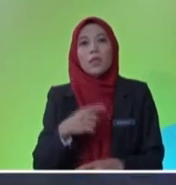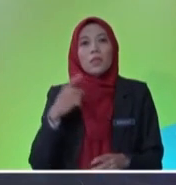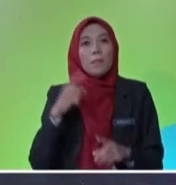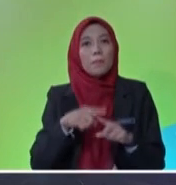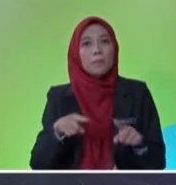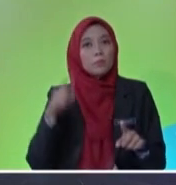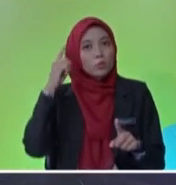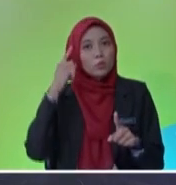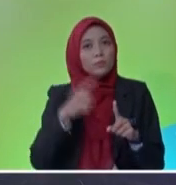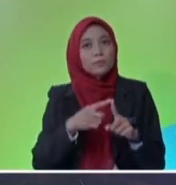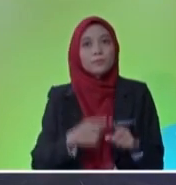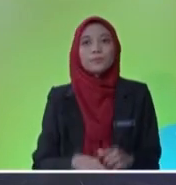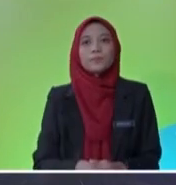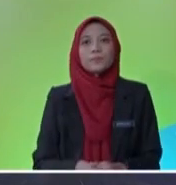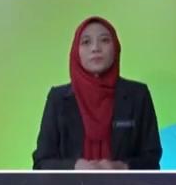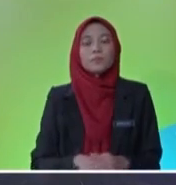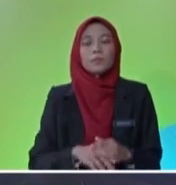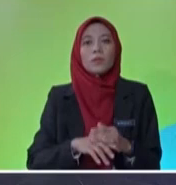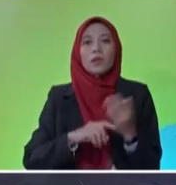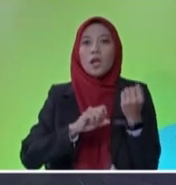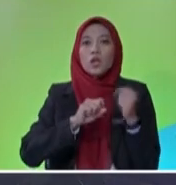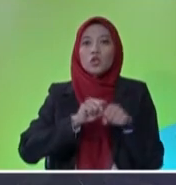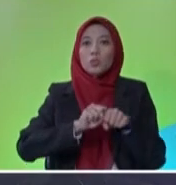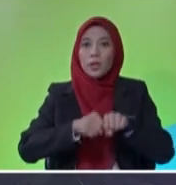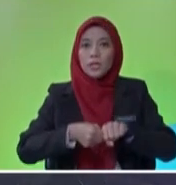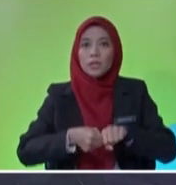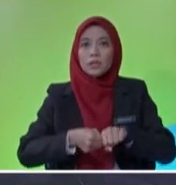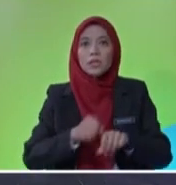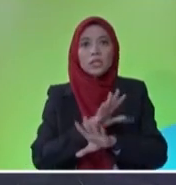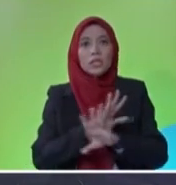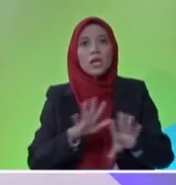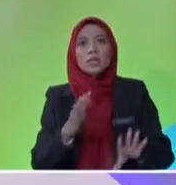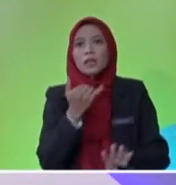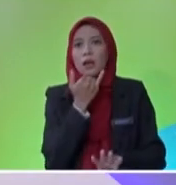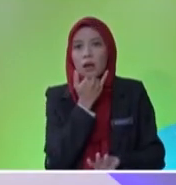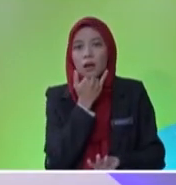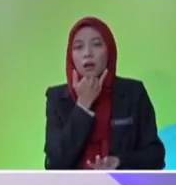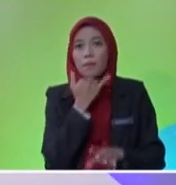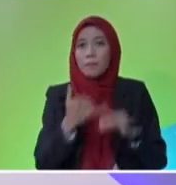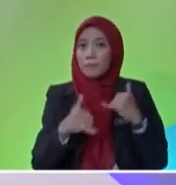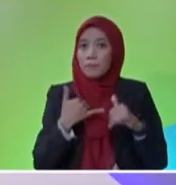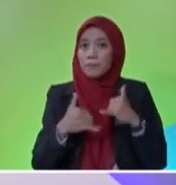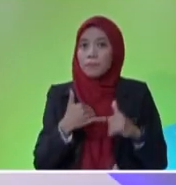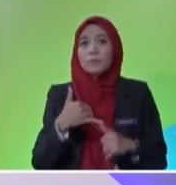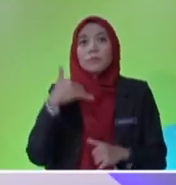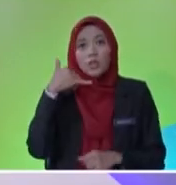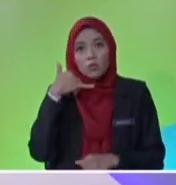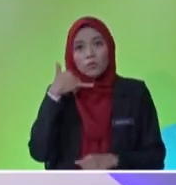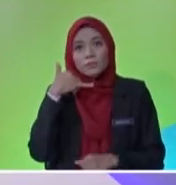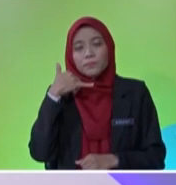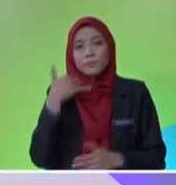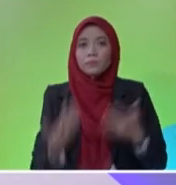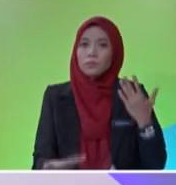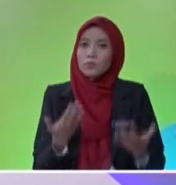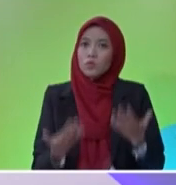kata supaya tidak tertekan a-amilase asbille dia main tarif untuk mungkin kemungkinan lah